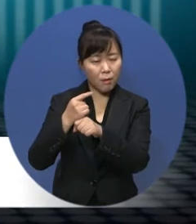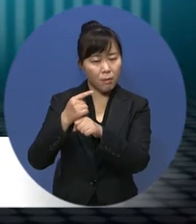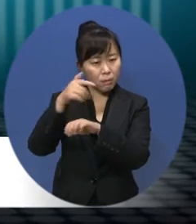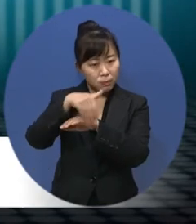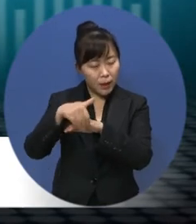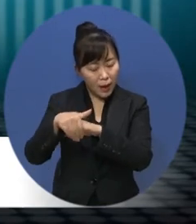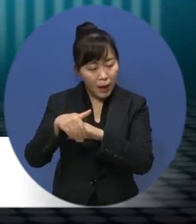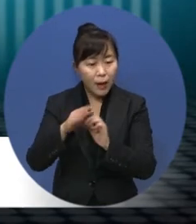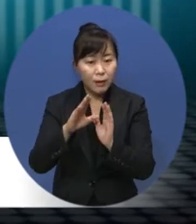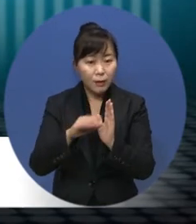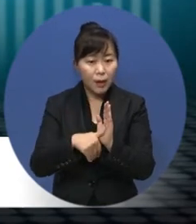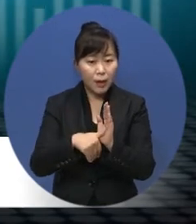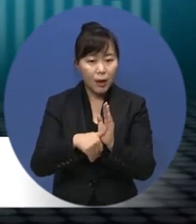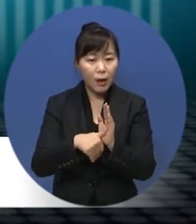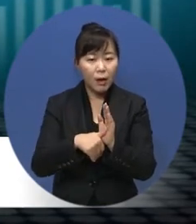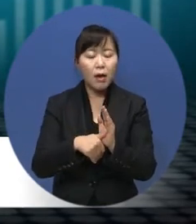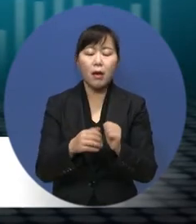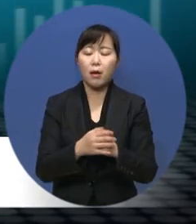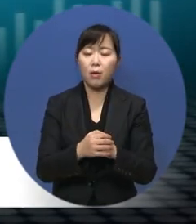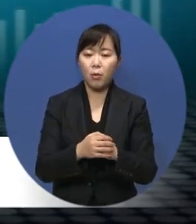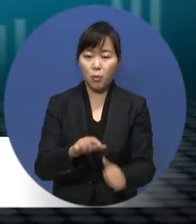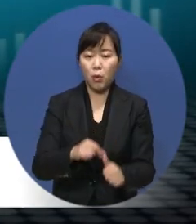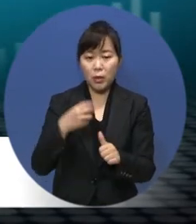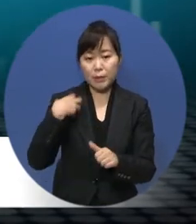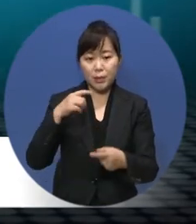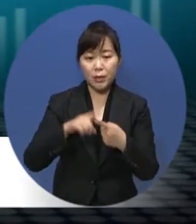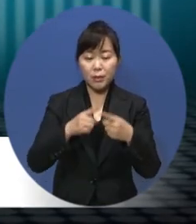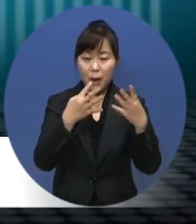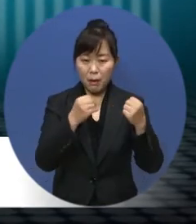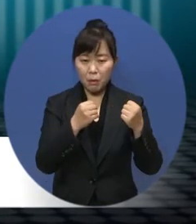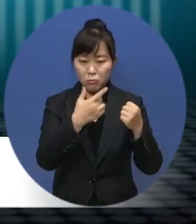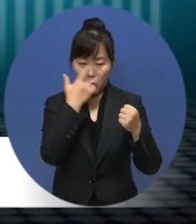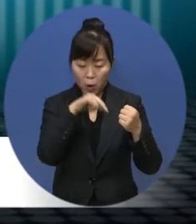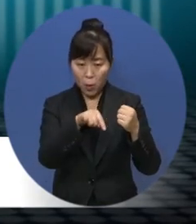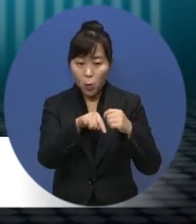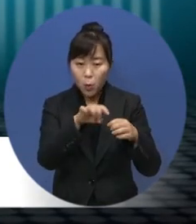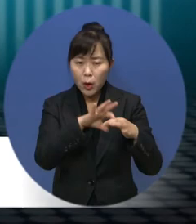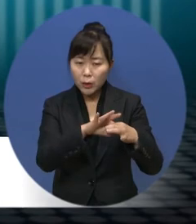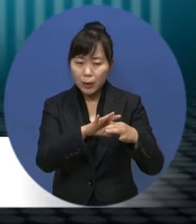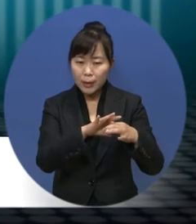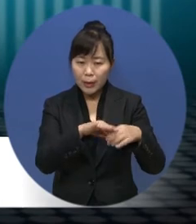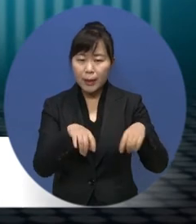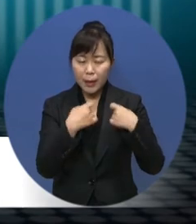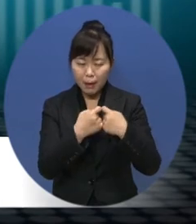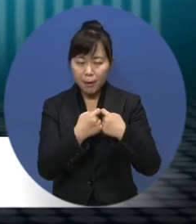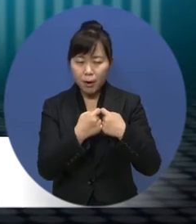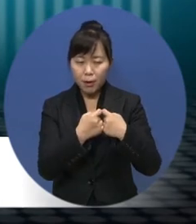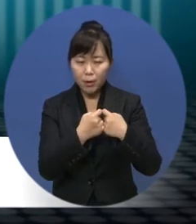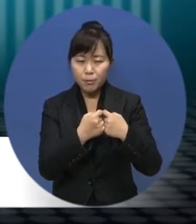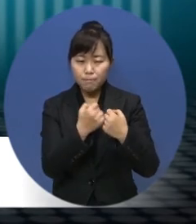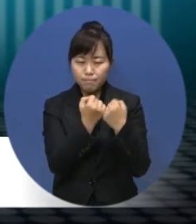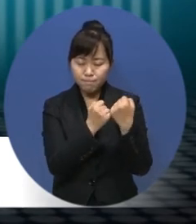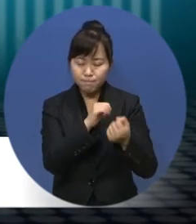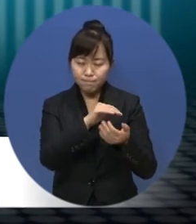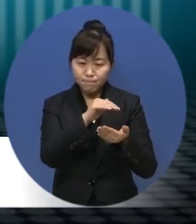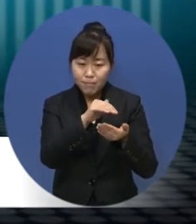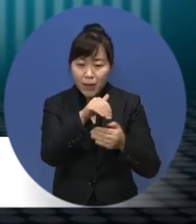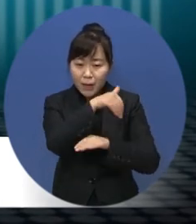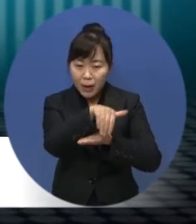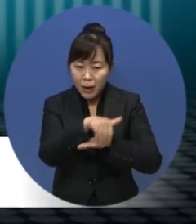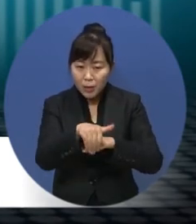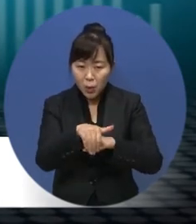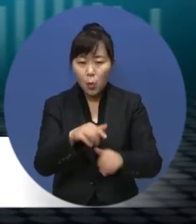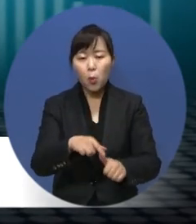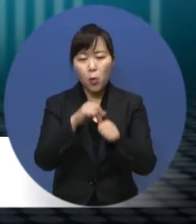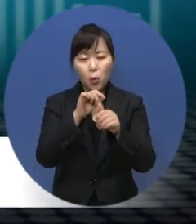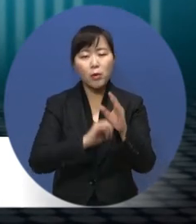때 업무 고용률을 많이 미달하고 있는 공공기관에 대해서는 저희가 개별 컨설팅을 진행을 해서 고용률을 좀 높일 수